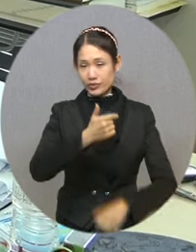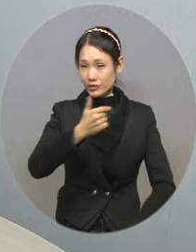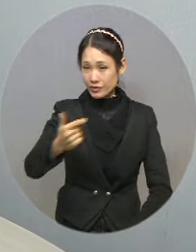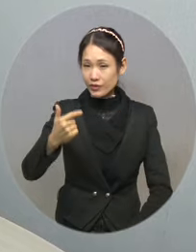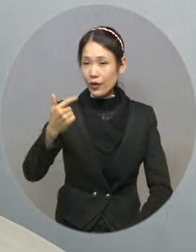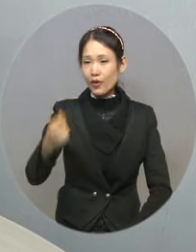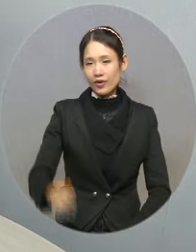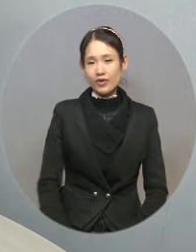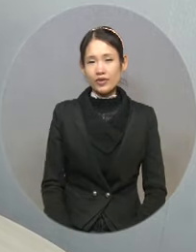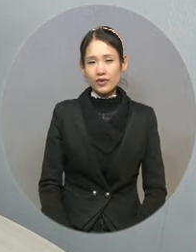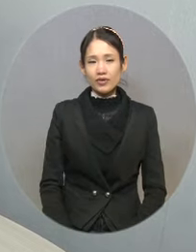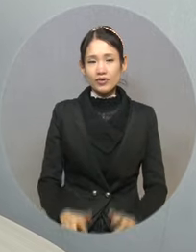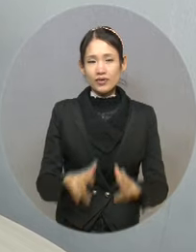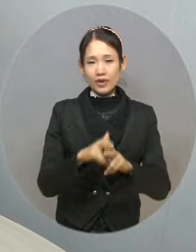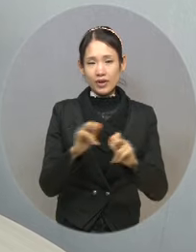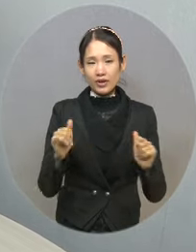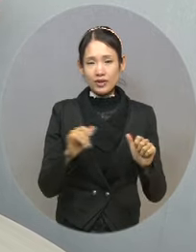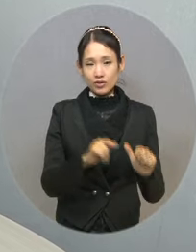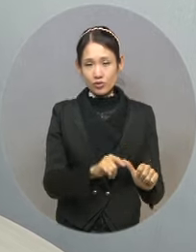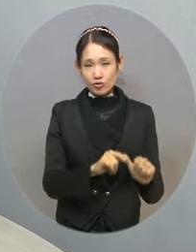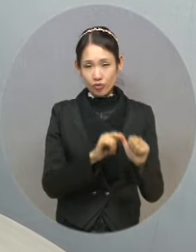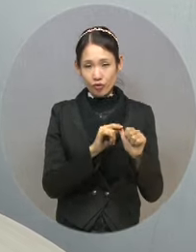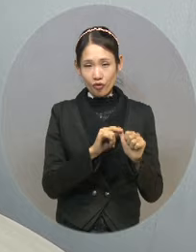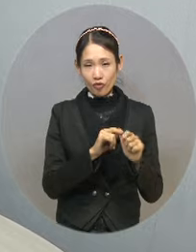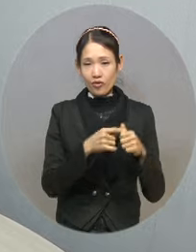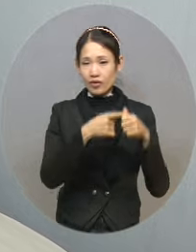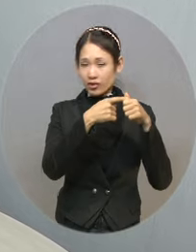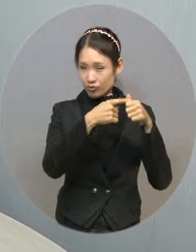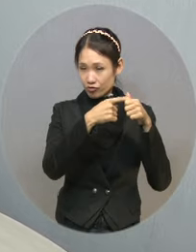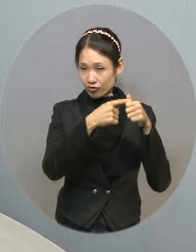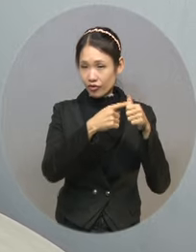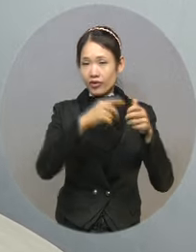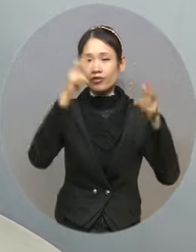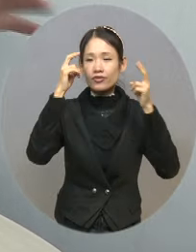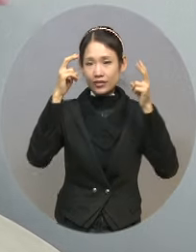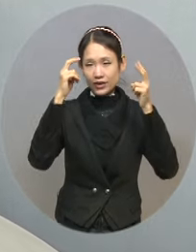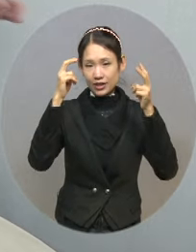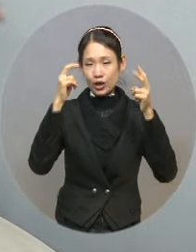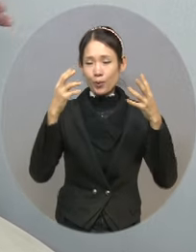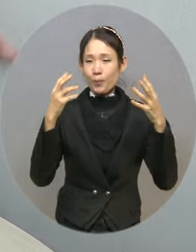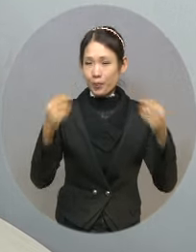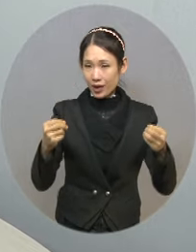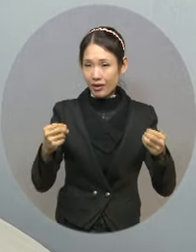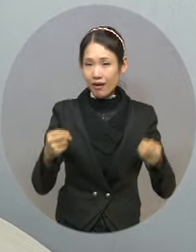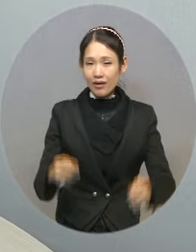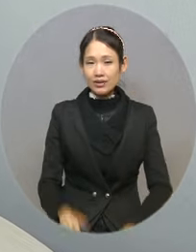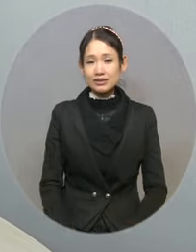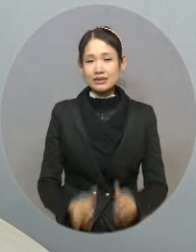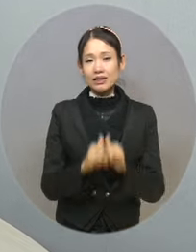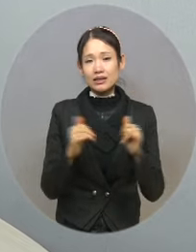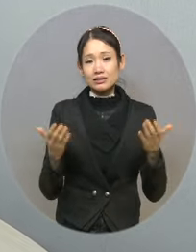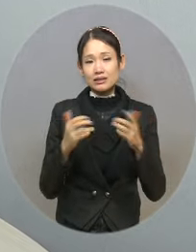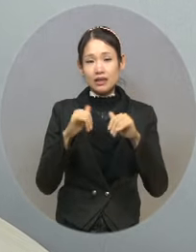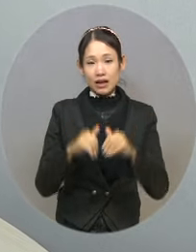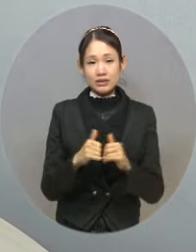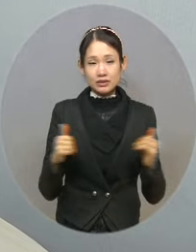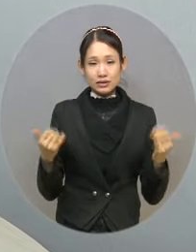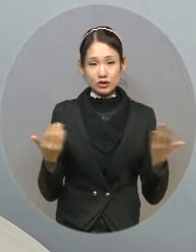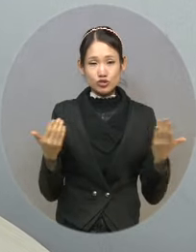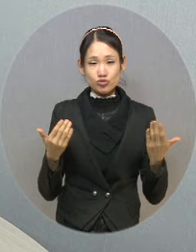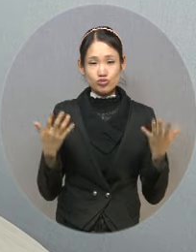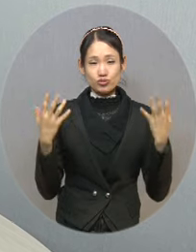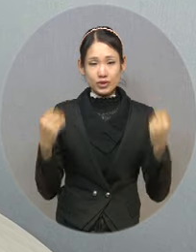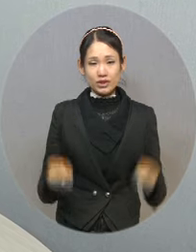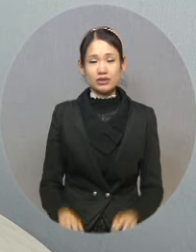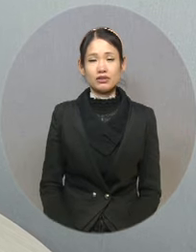듭니다. 장애인 고용을 우선으로 하는 그렇죠. 기업도 많이 있더라고요. 그렇죠. 장애인 당사자들이 네. 근무하는 네. 그 기업들이 많이 네. 있더라고요. 네.